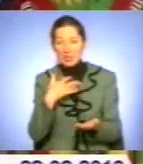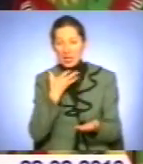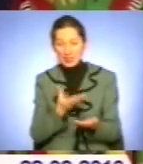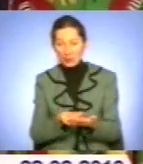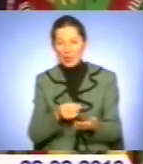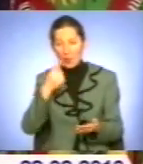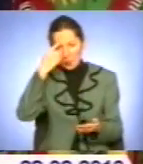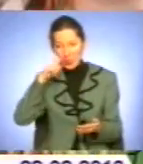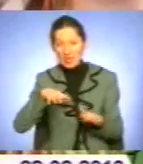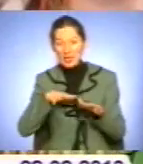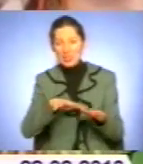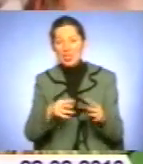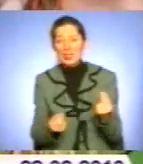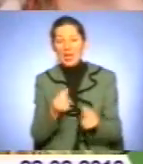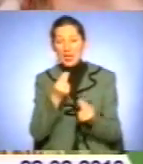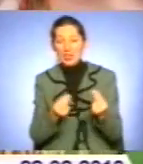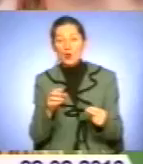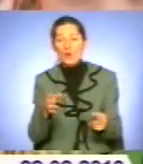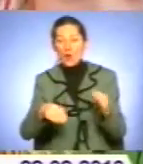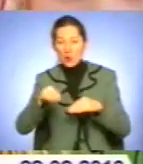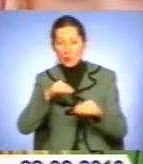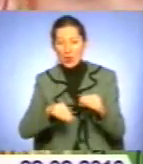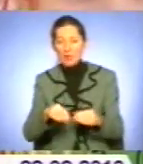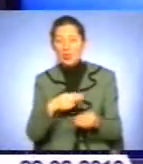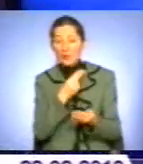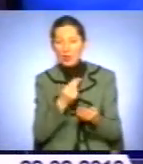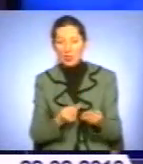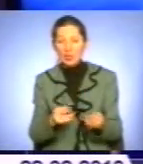іграшкових ведмедиків, малювали картини, оздоблювали роботи намистом.